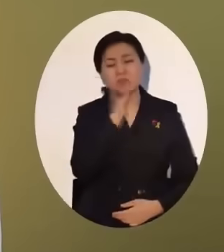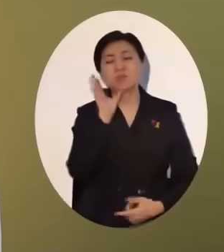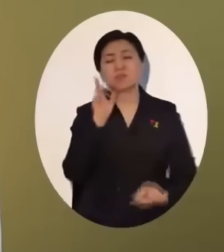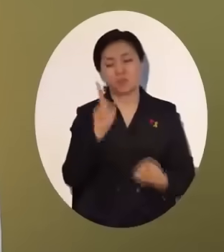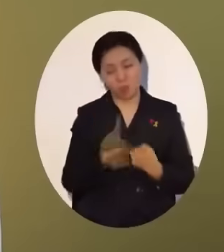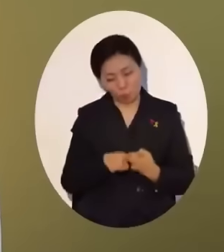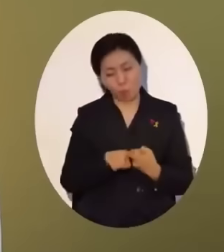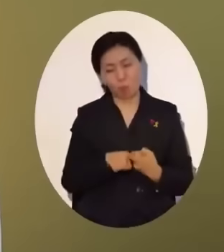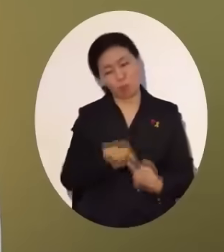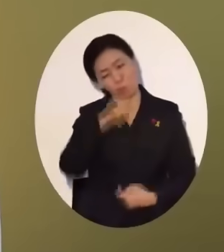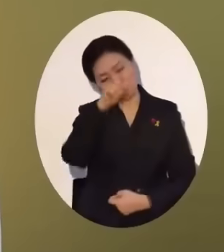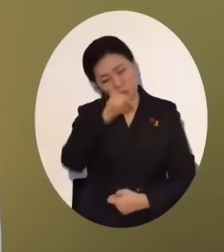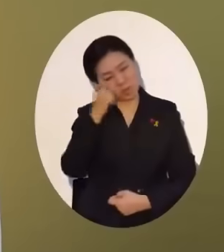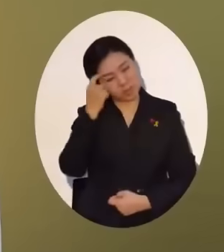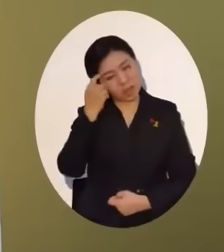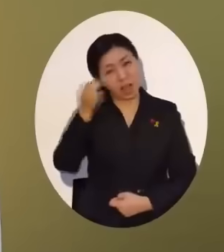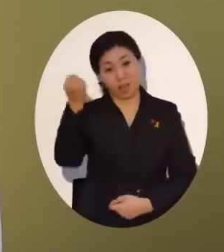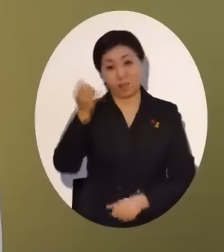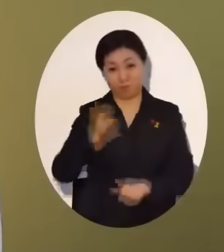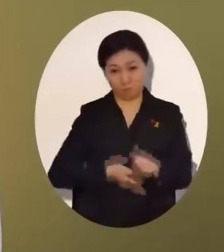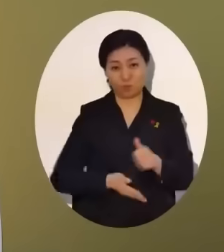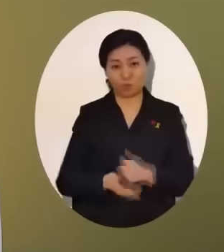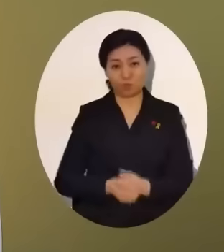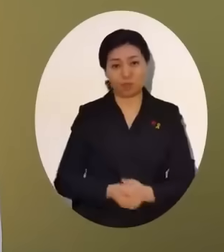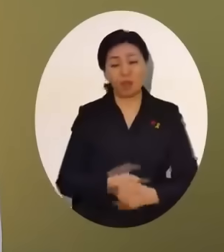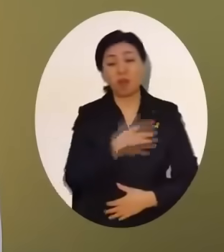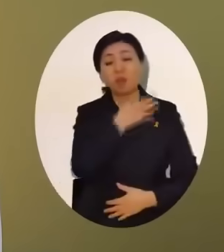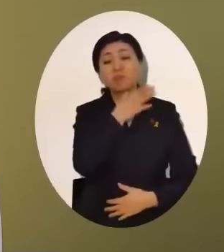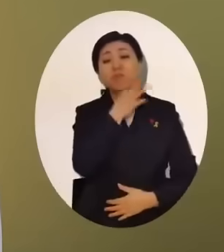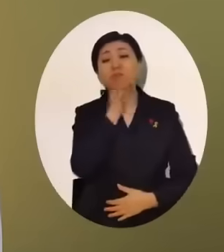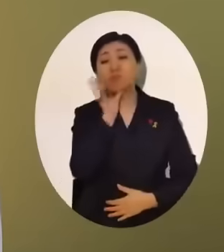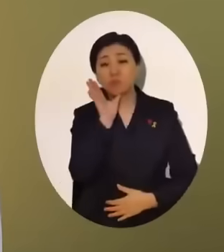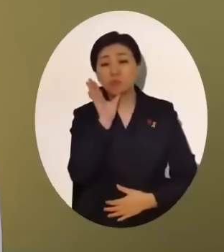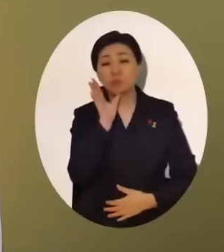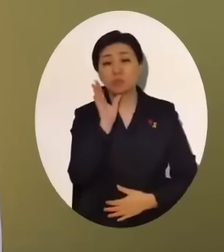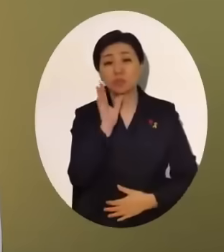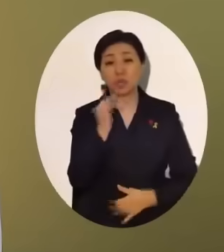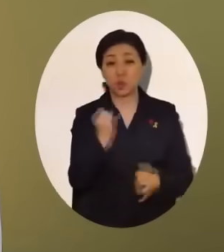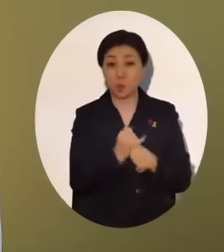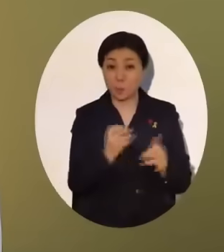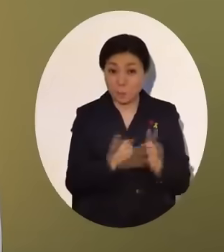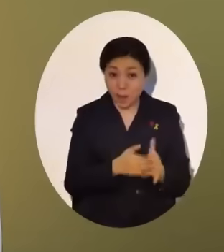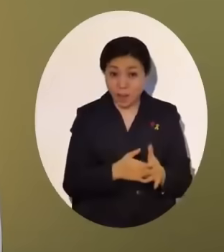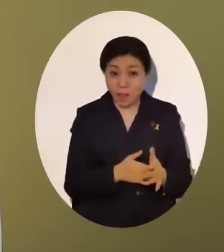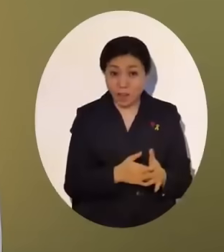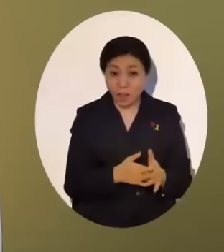좋다 이렇게 생각을 해요. 늙으면 뭐 결혼을 했어요?